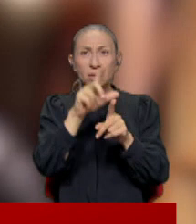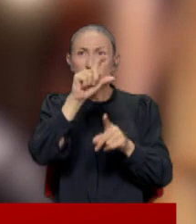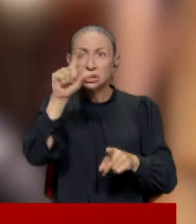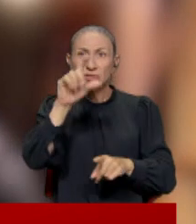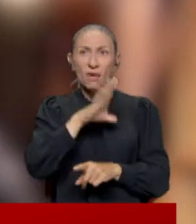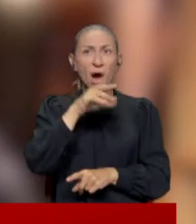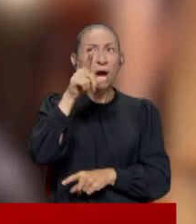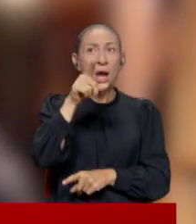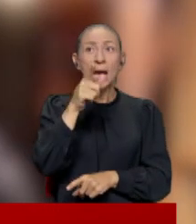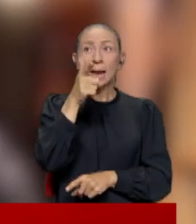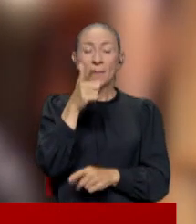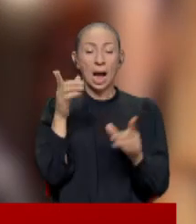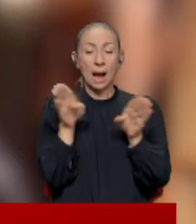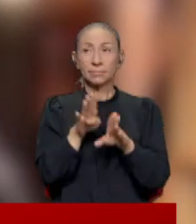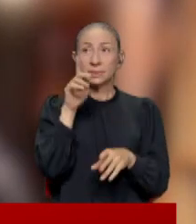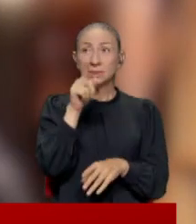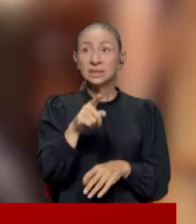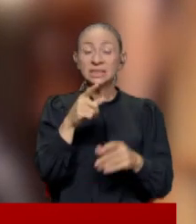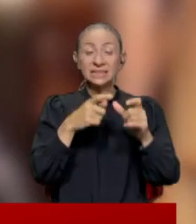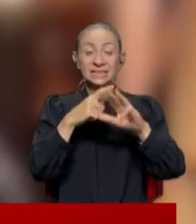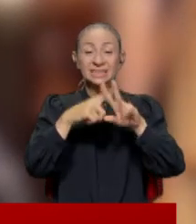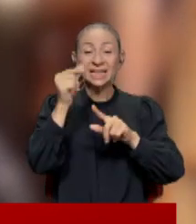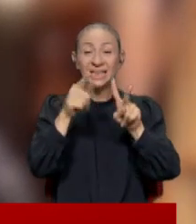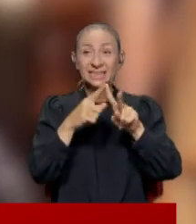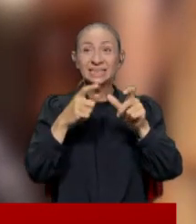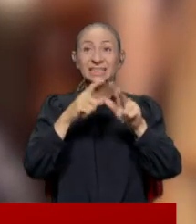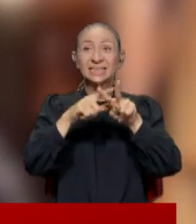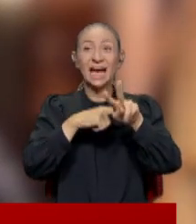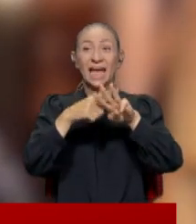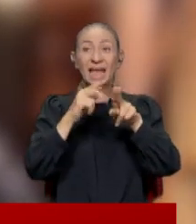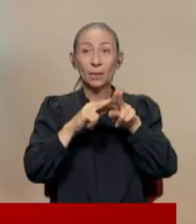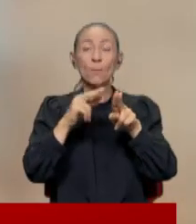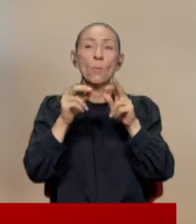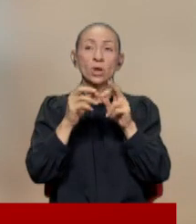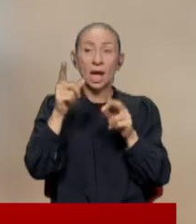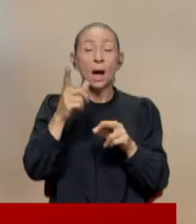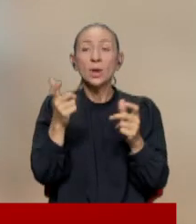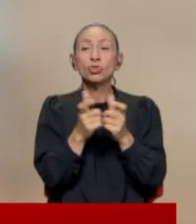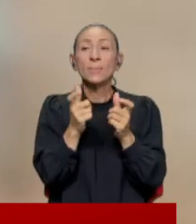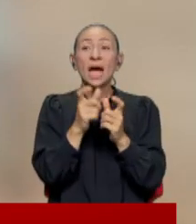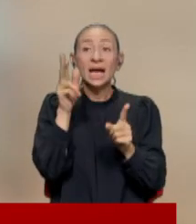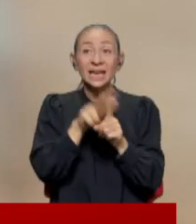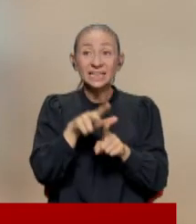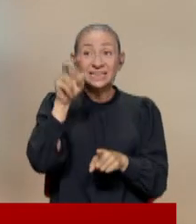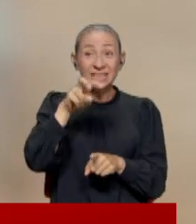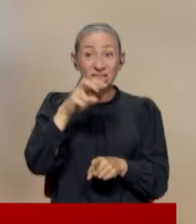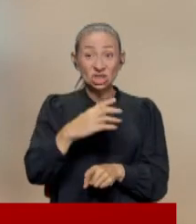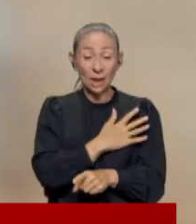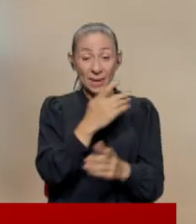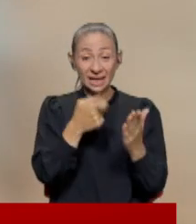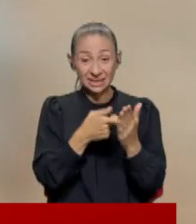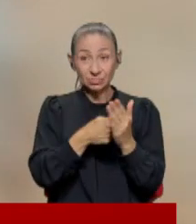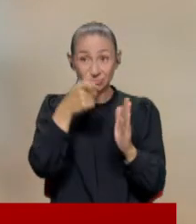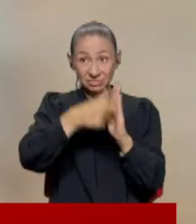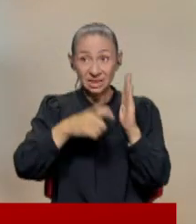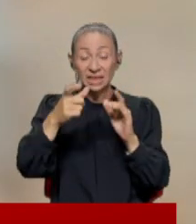bir şey var. Kamerası kapalı katılımcının Selin Sayekböke olabileceği düşünüldü önce. Ama toplantıya katılan 8 CHP'li isim